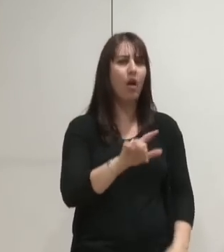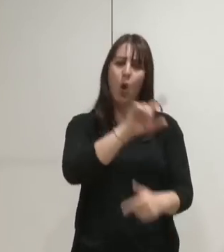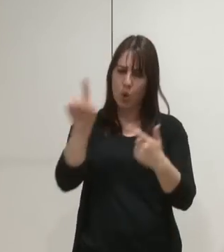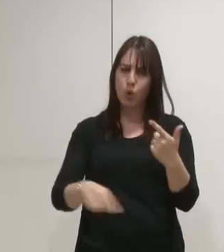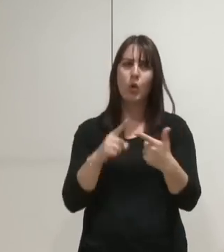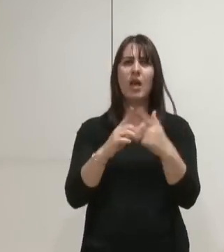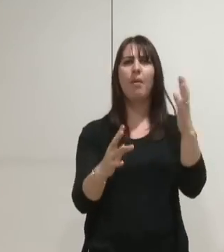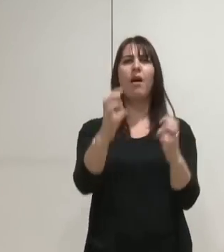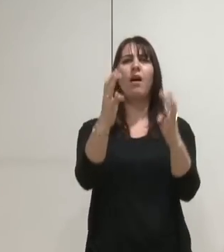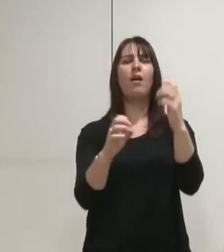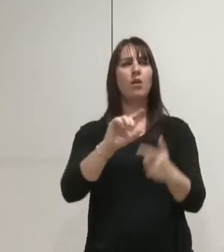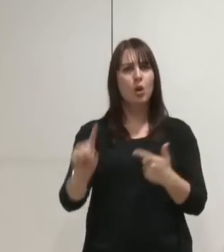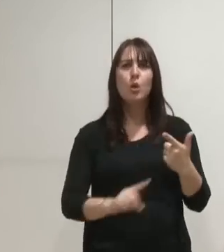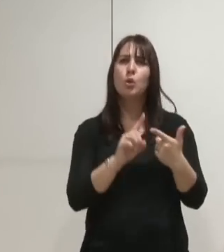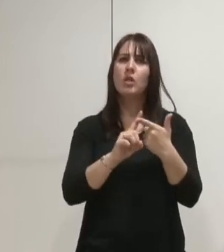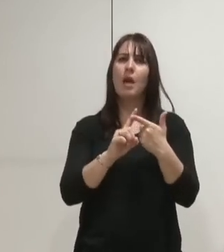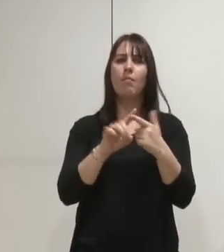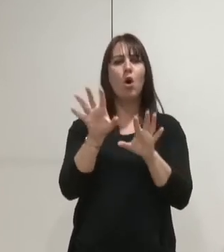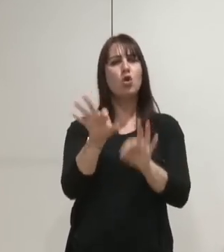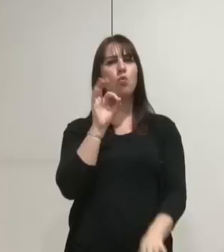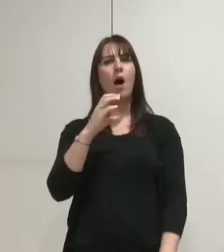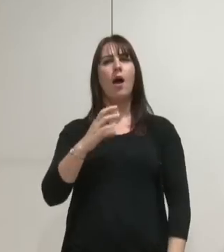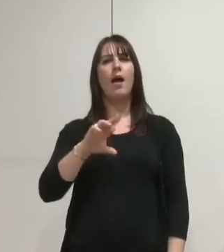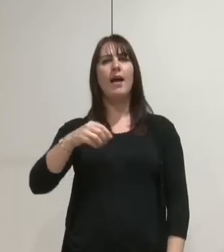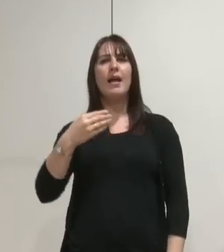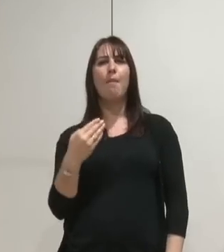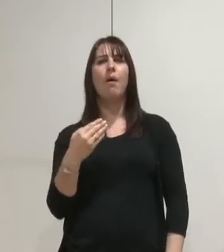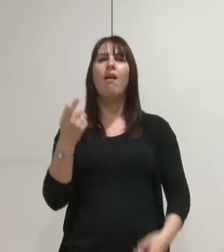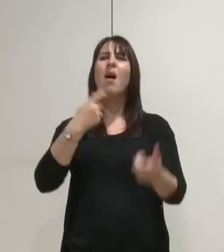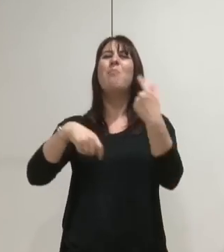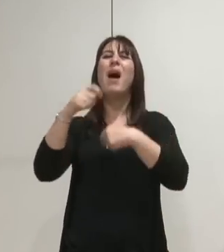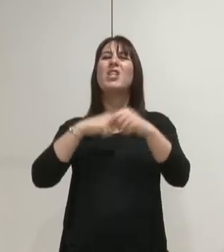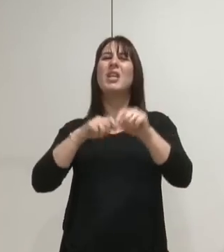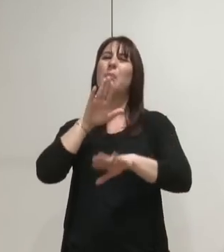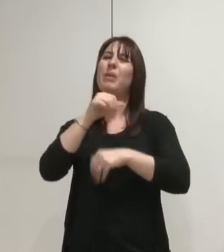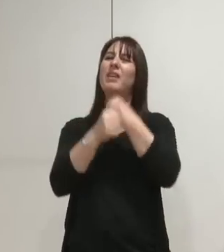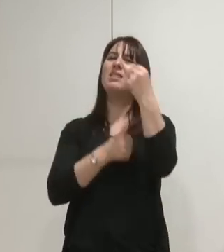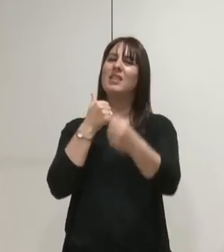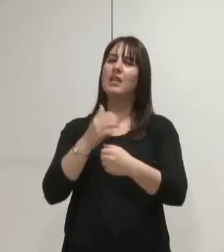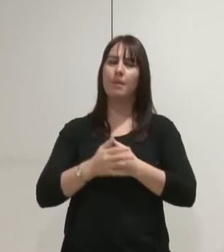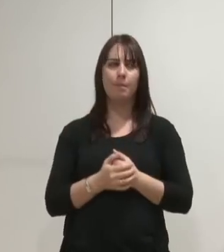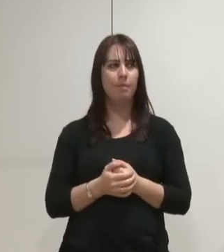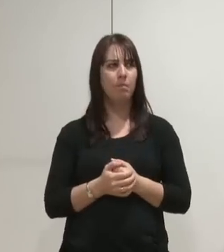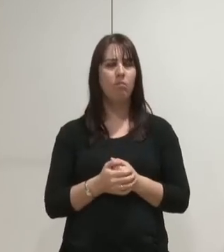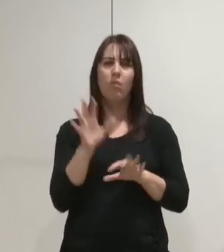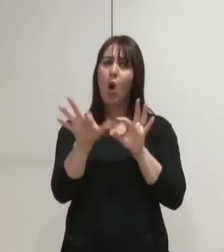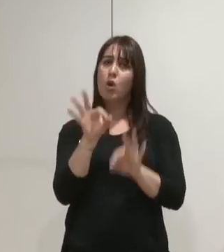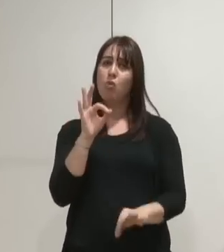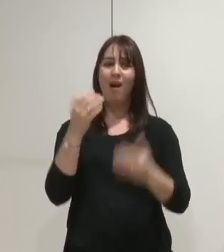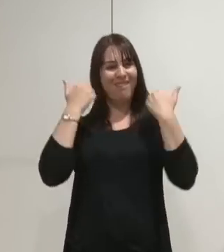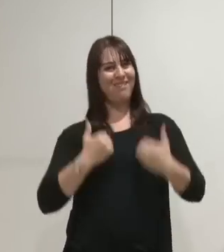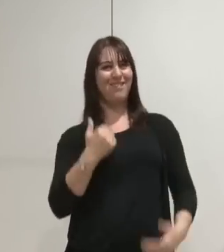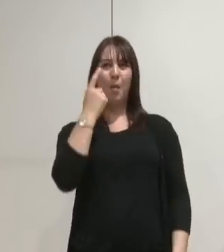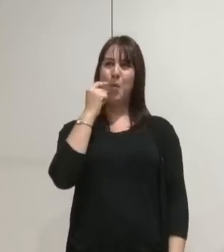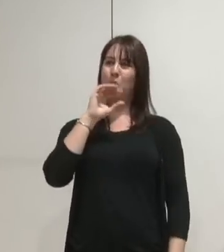chose c'est que le choix du crème ce fameux mode de marché n'est pas un choix de Jérôme